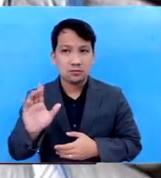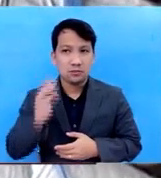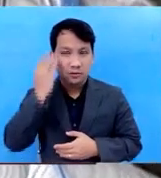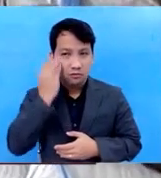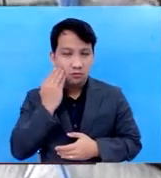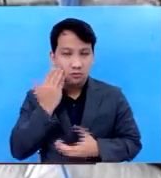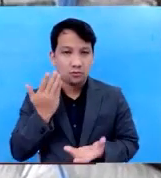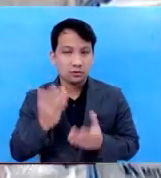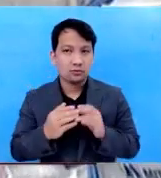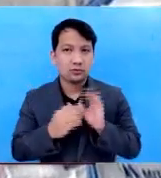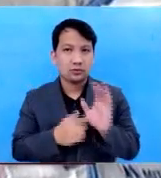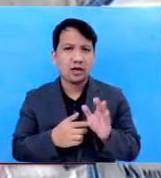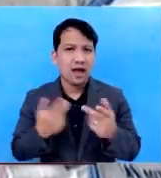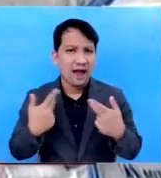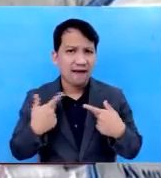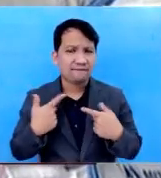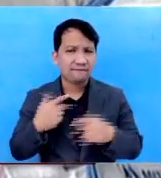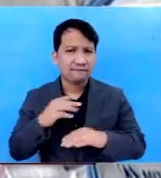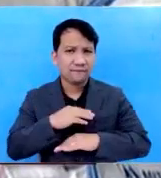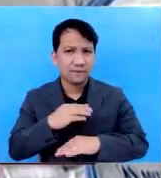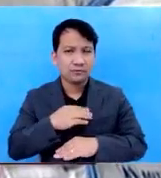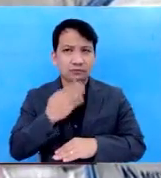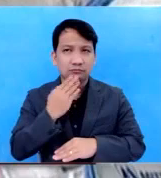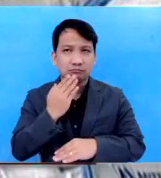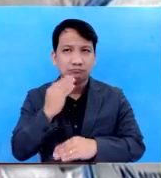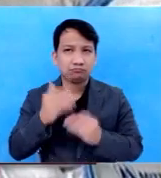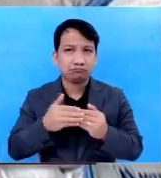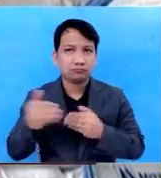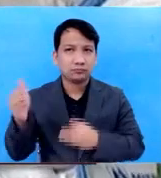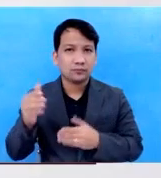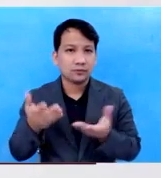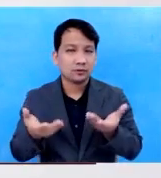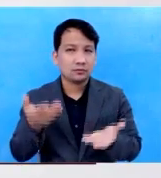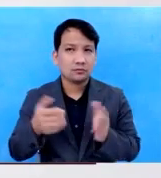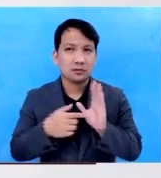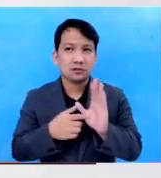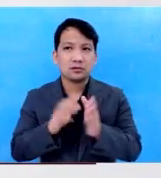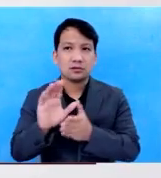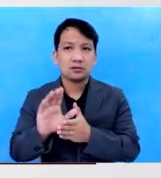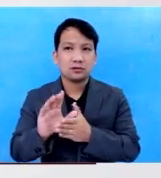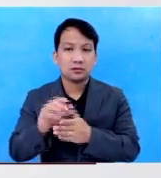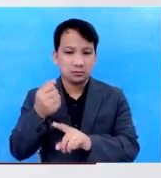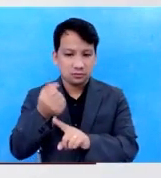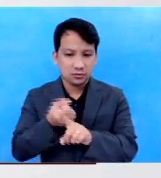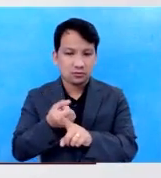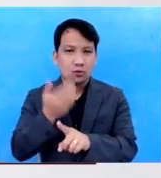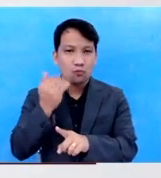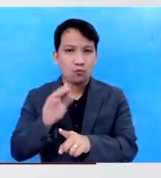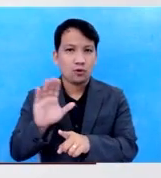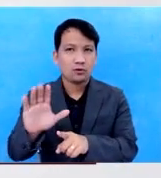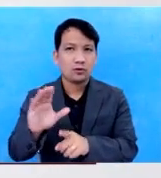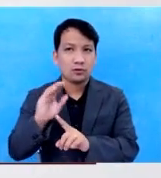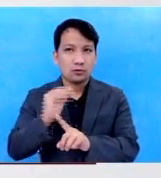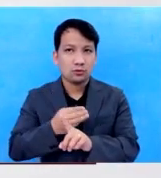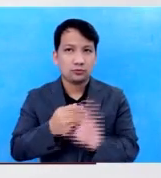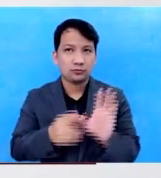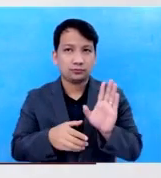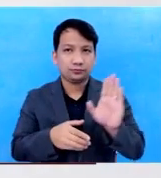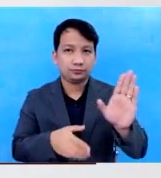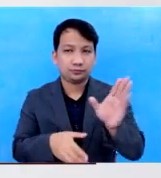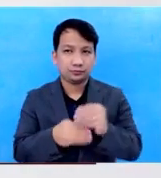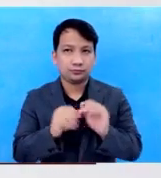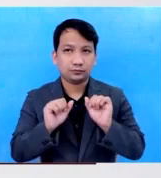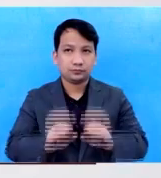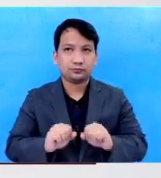still enough supply to carry us forward at least up to September, because October, usually that